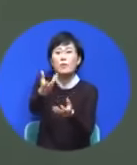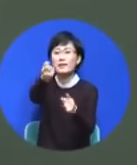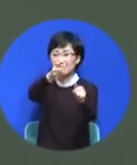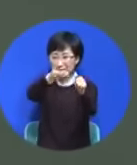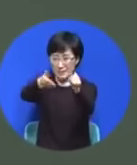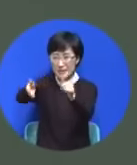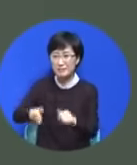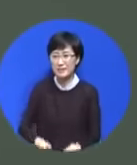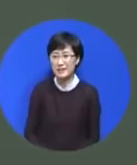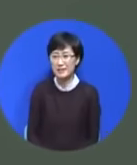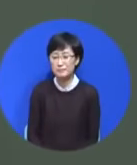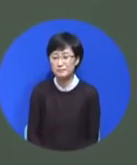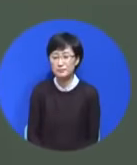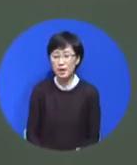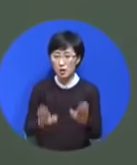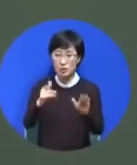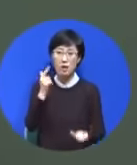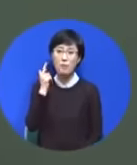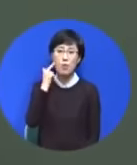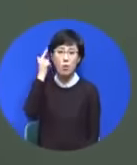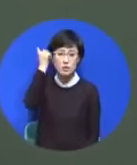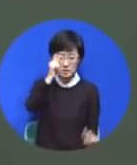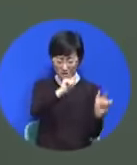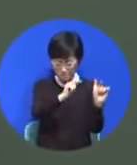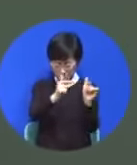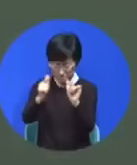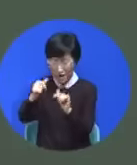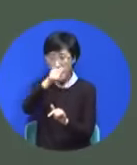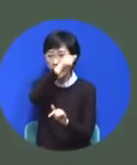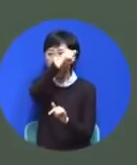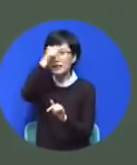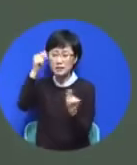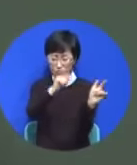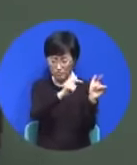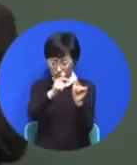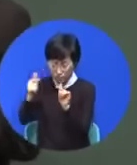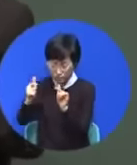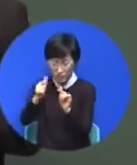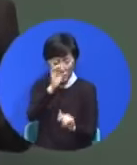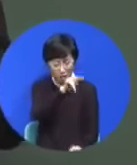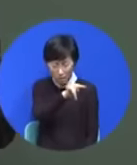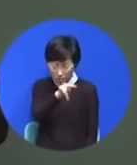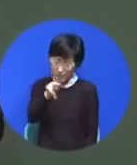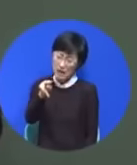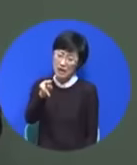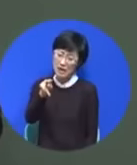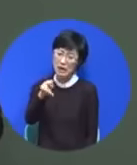바랍니다 많은 목사님들 장로님들 아직 교회를 이해를